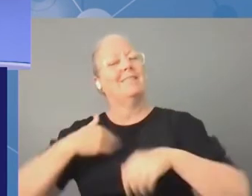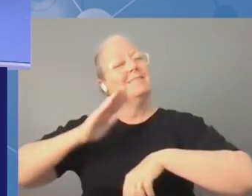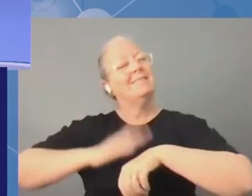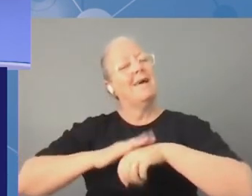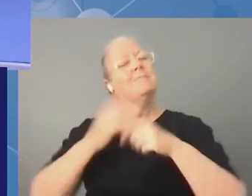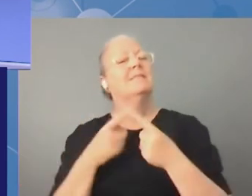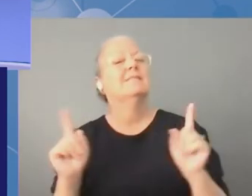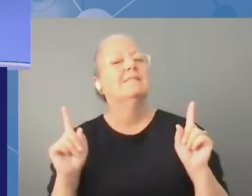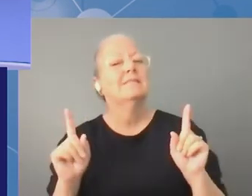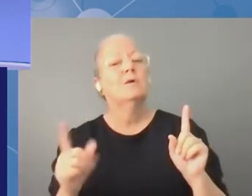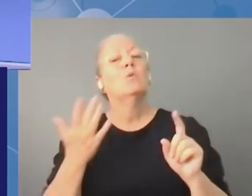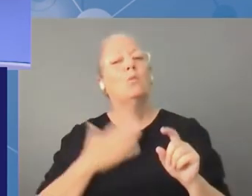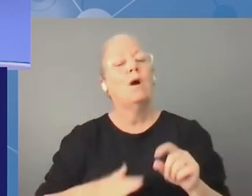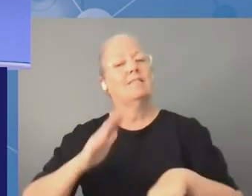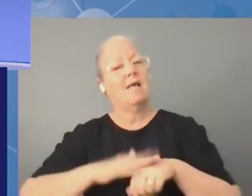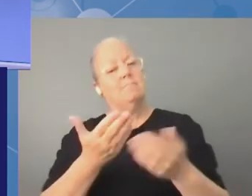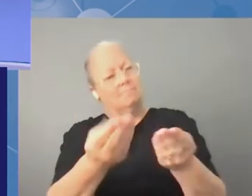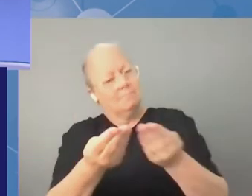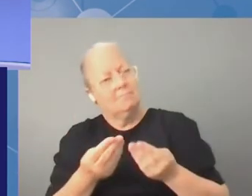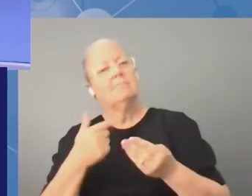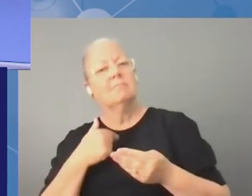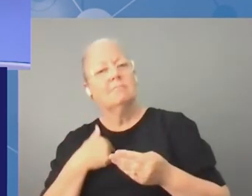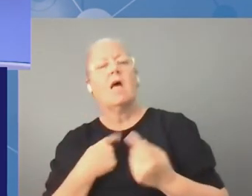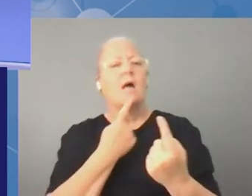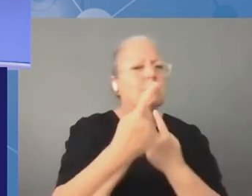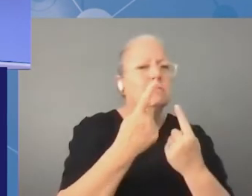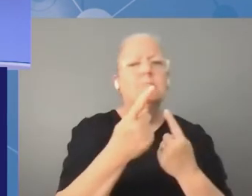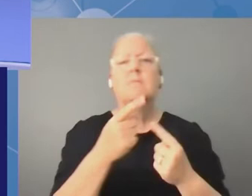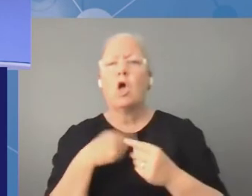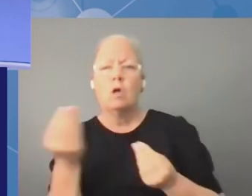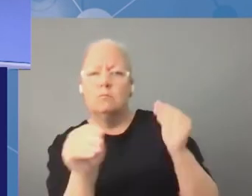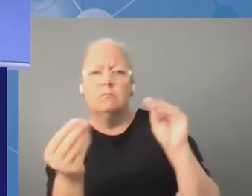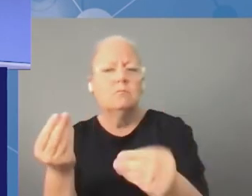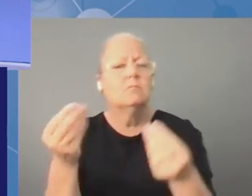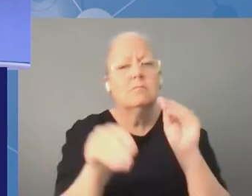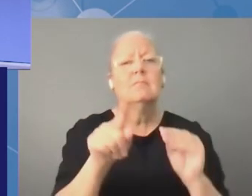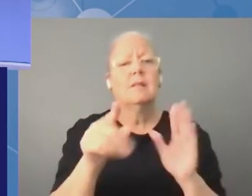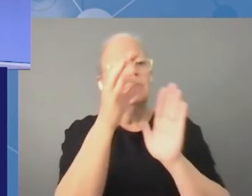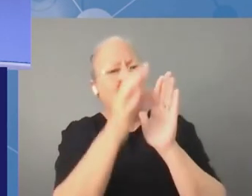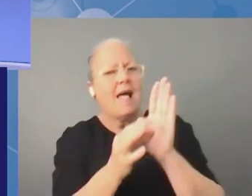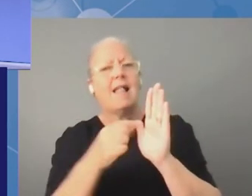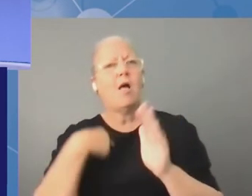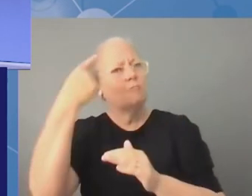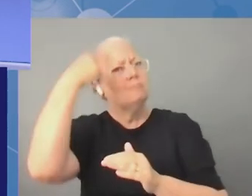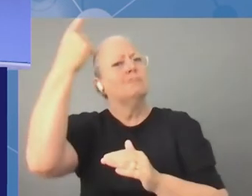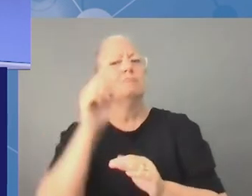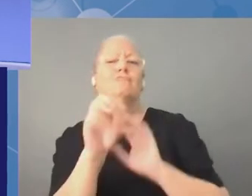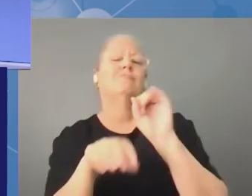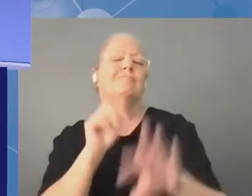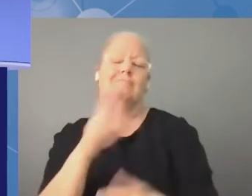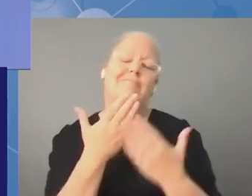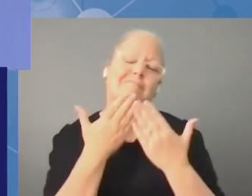يقام عدد أكبر من مثل هذه اللقاءات التي تجمع ما بين صناع القرار